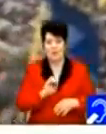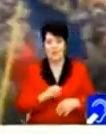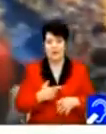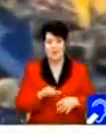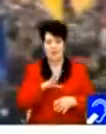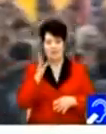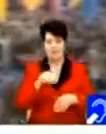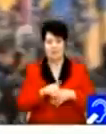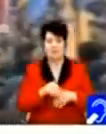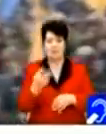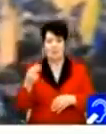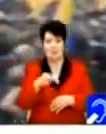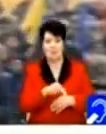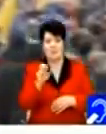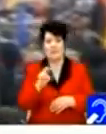loc protestele din